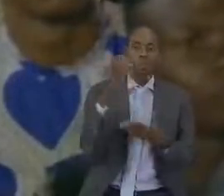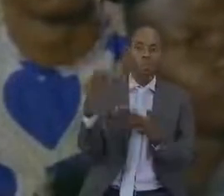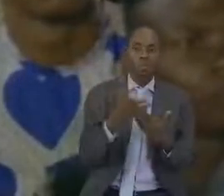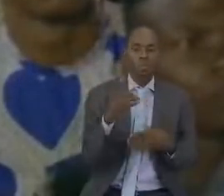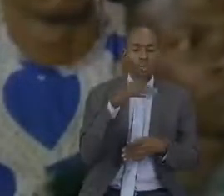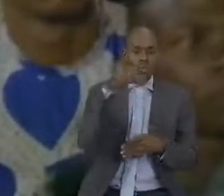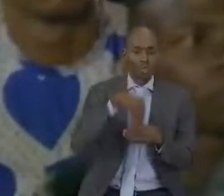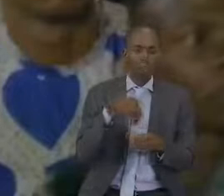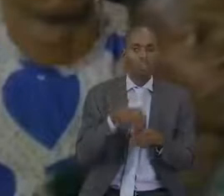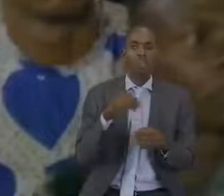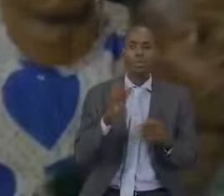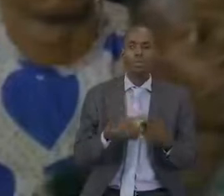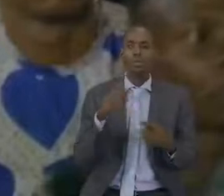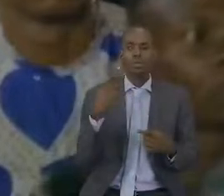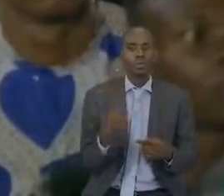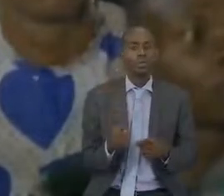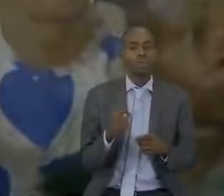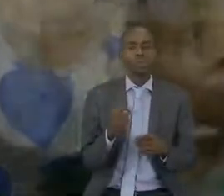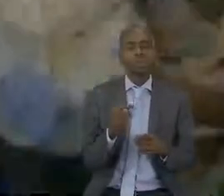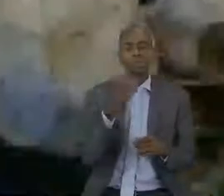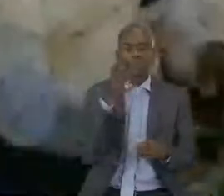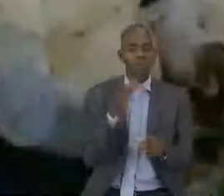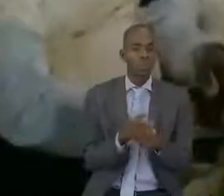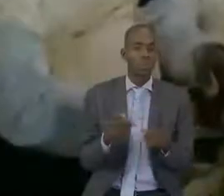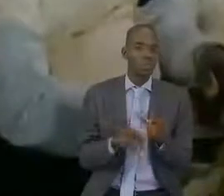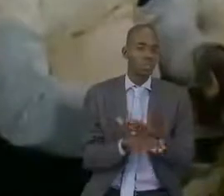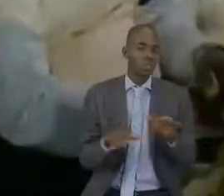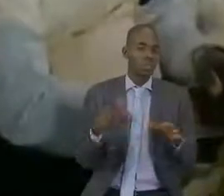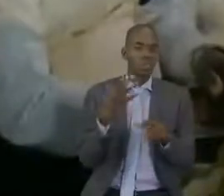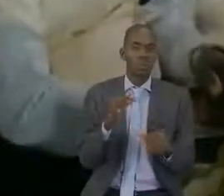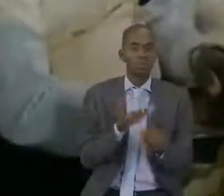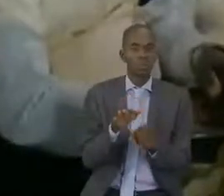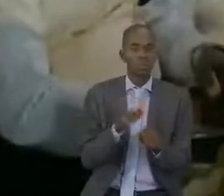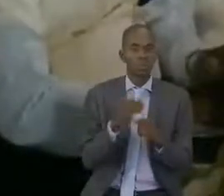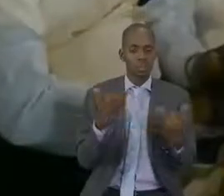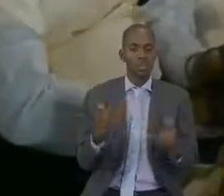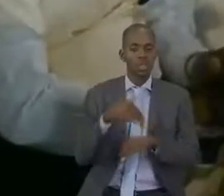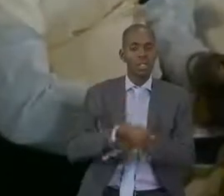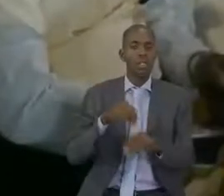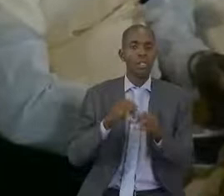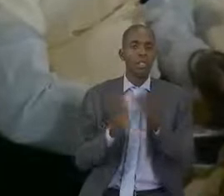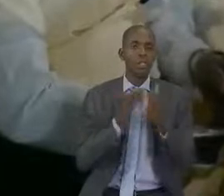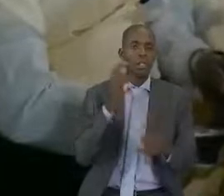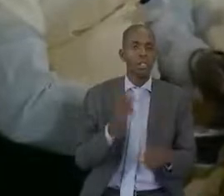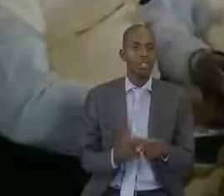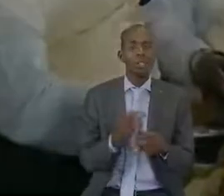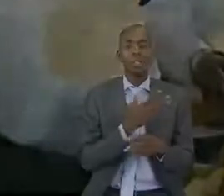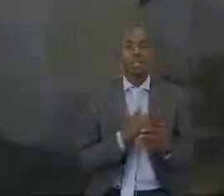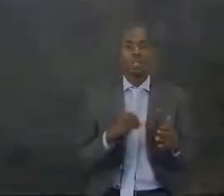entrer dans le canon de la suffisance ce soir au nom de Jésus. Et il dit,